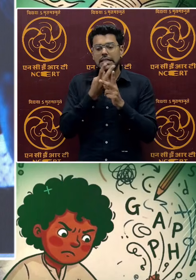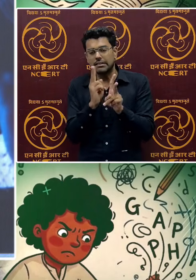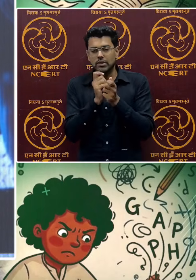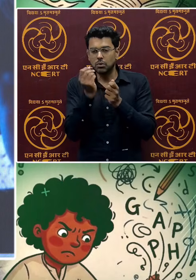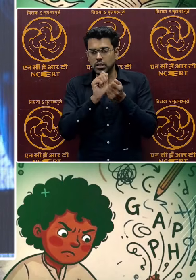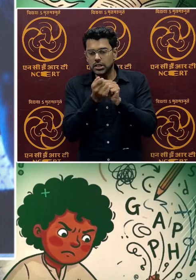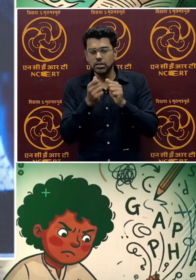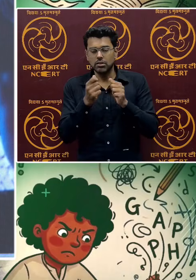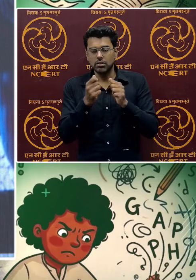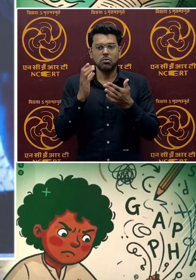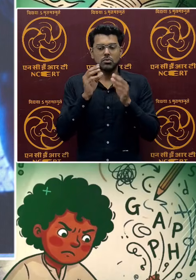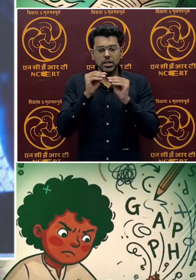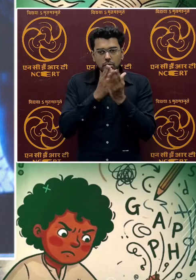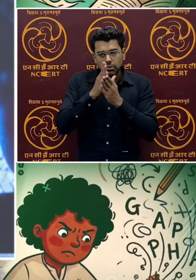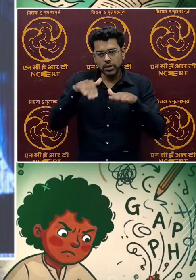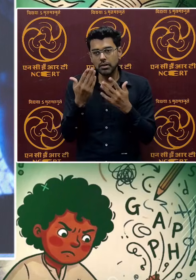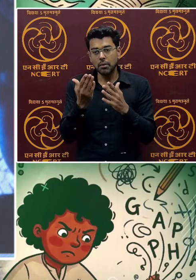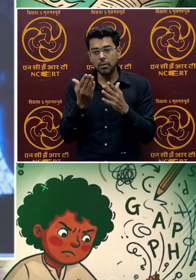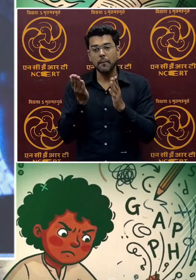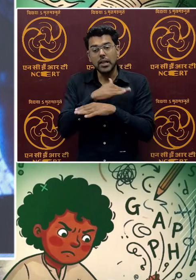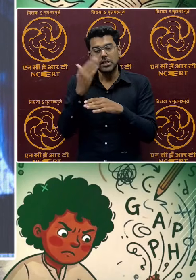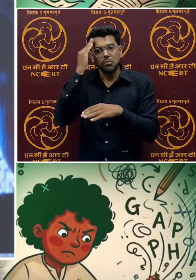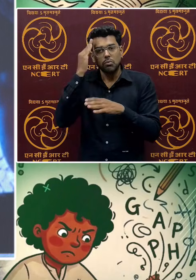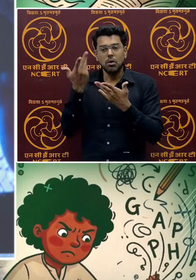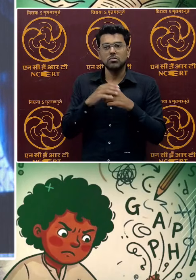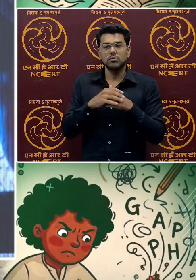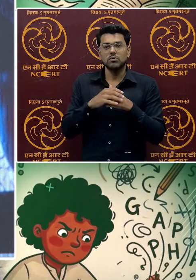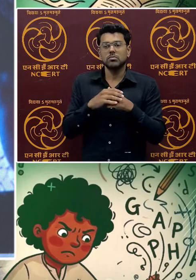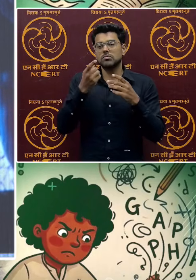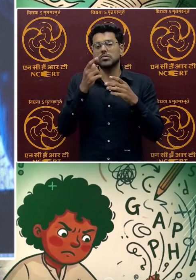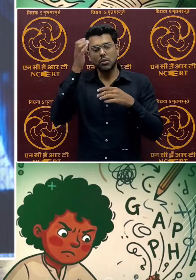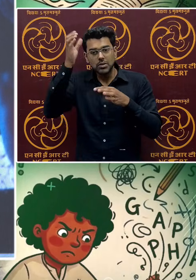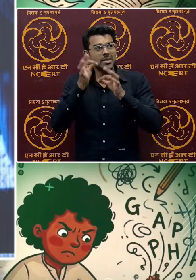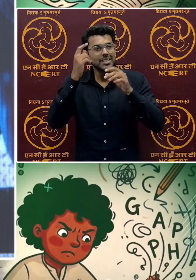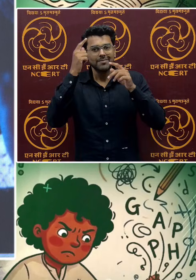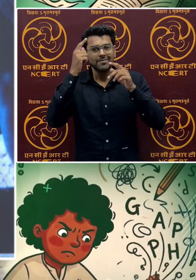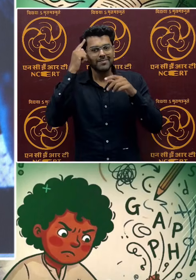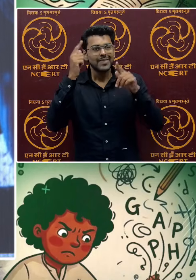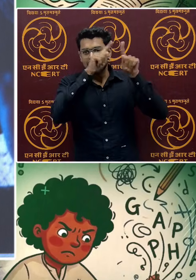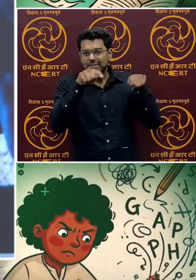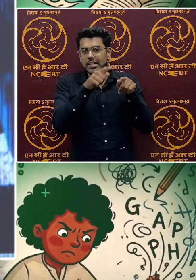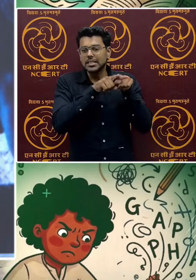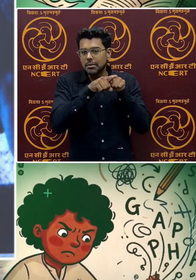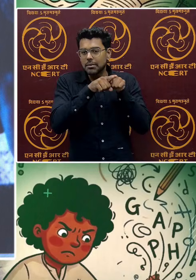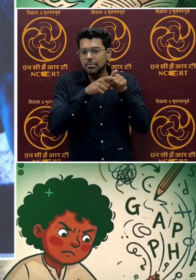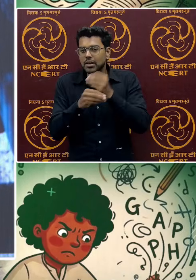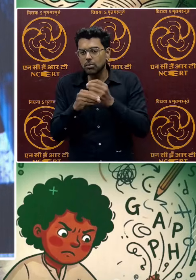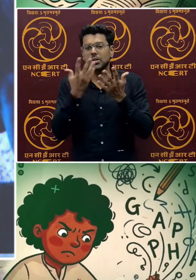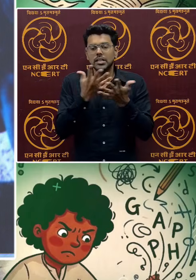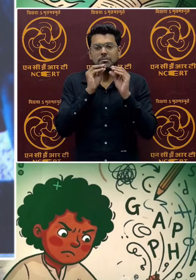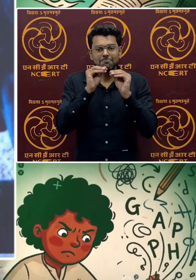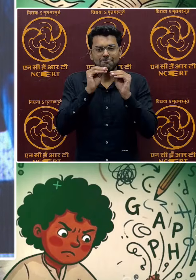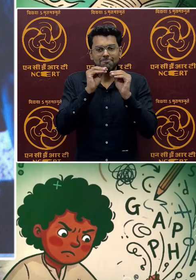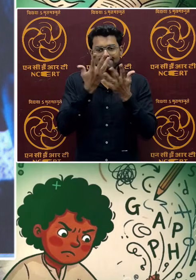हैं लेसन प्लान, वो पहले से ही उसको इंटरवेंशन मिल जाए, या बोर्ड में कोई कॉन्सेप्ट समझाते वक्त एग्जाम्पल्स वैसे हो जाए, कुछ टीचिंग लर्निंग मटीरियल वैसा हो